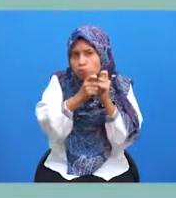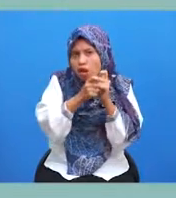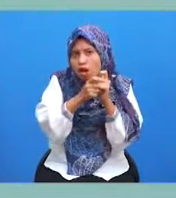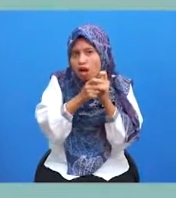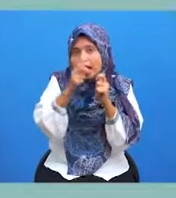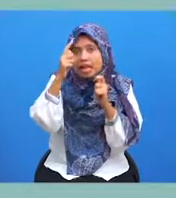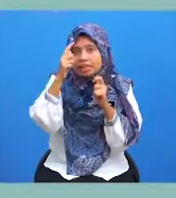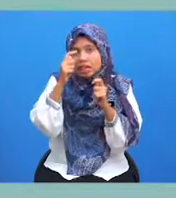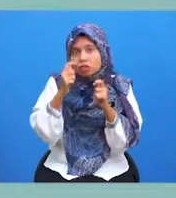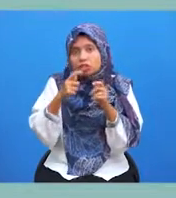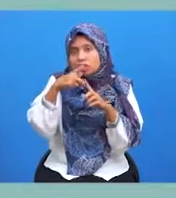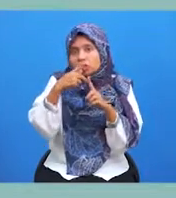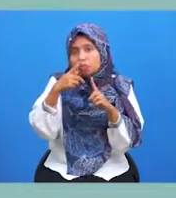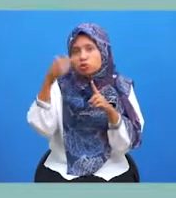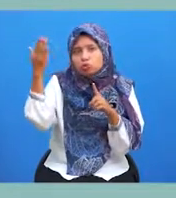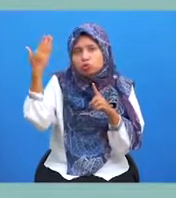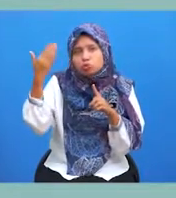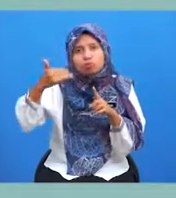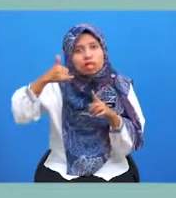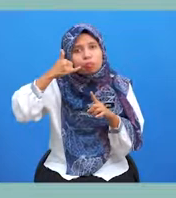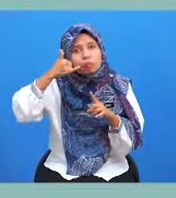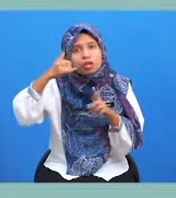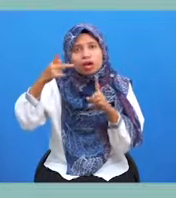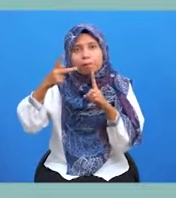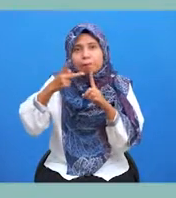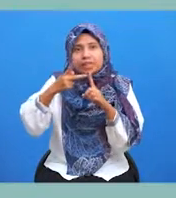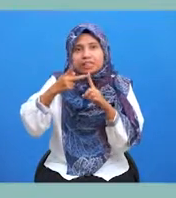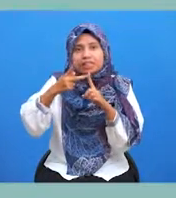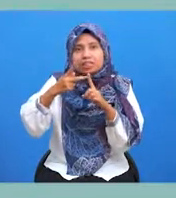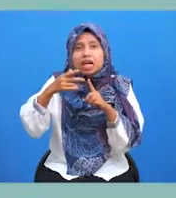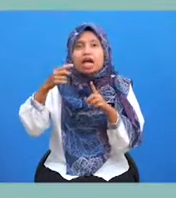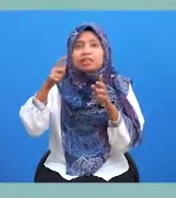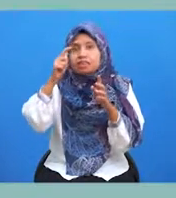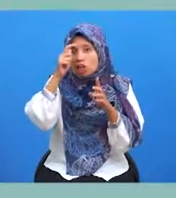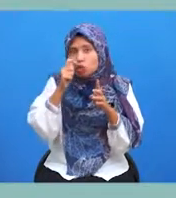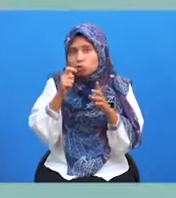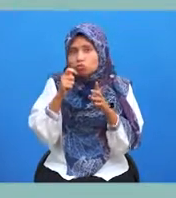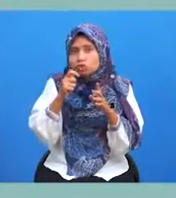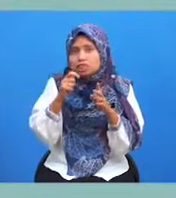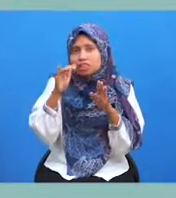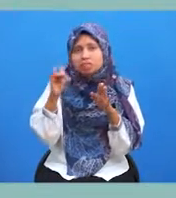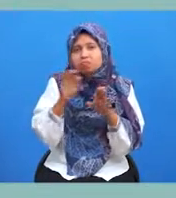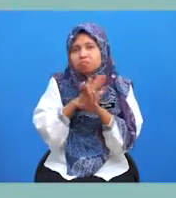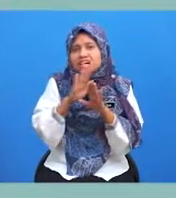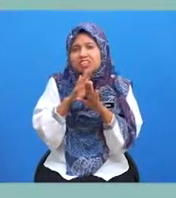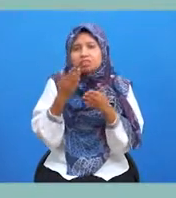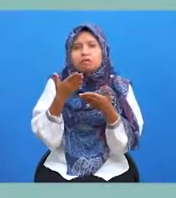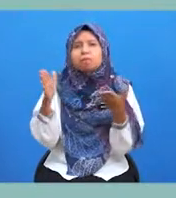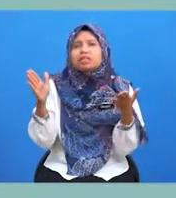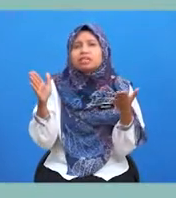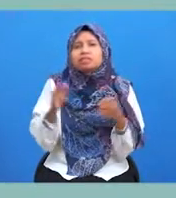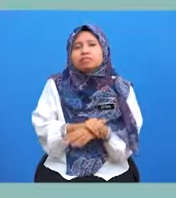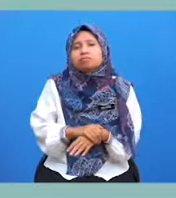teknologi daripada zaman telefon bimbit kepada teknologi maya yang tiada